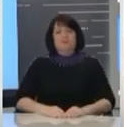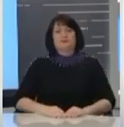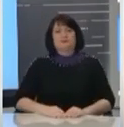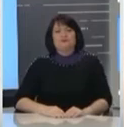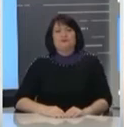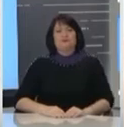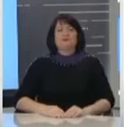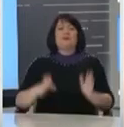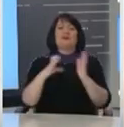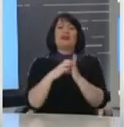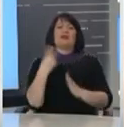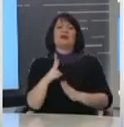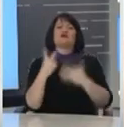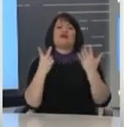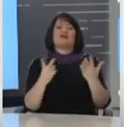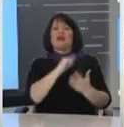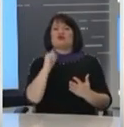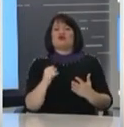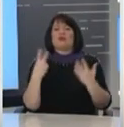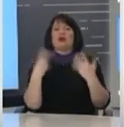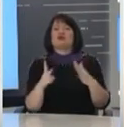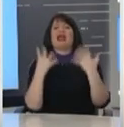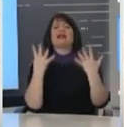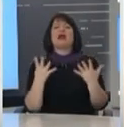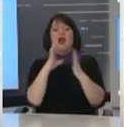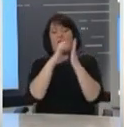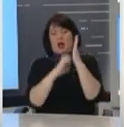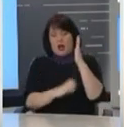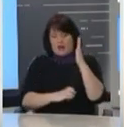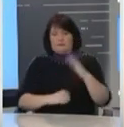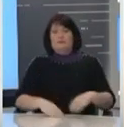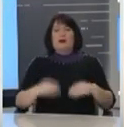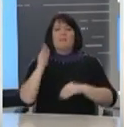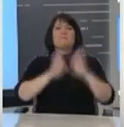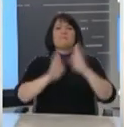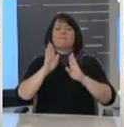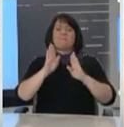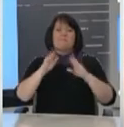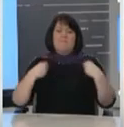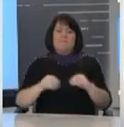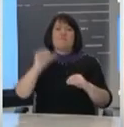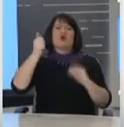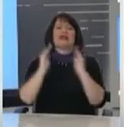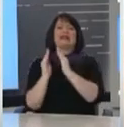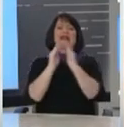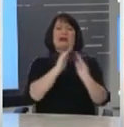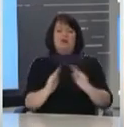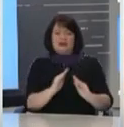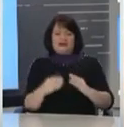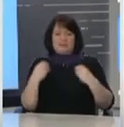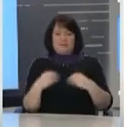Έρχομαι στα άρθρα 207 έως 209. Πληστηριασμοί προστασία πρώτης κατοικίας.